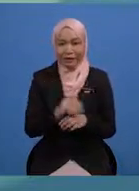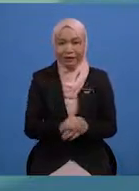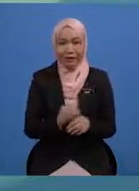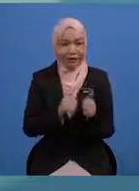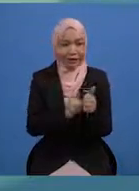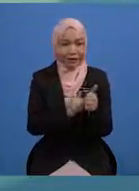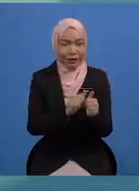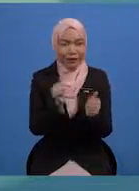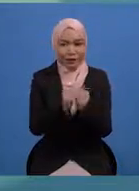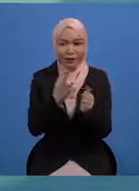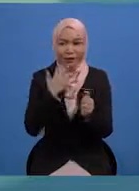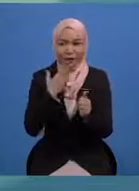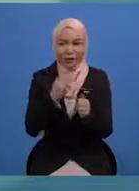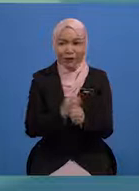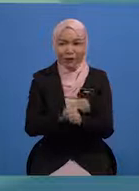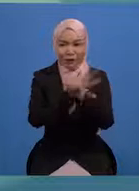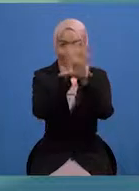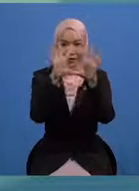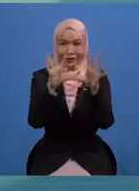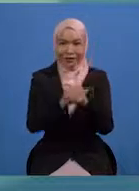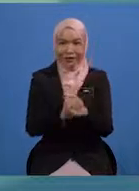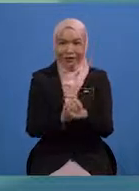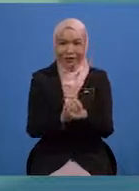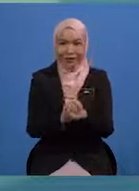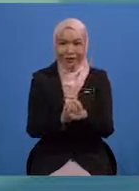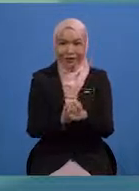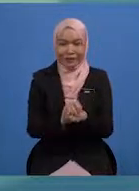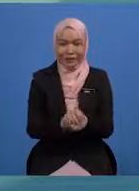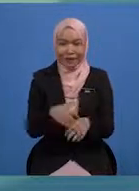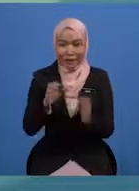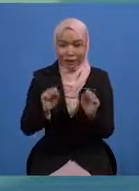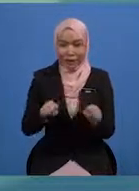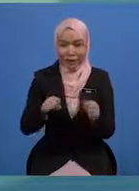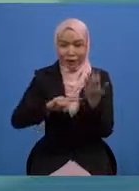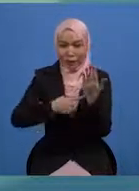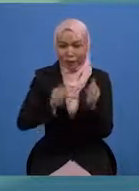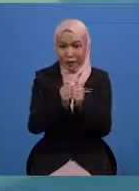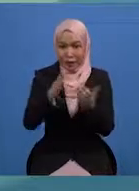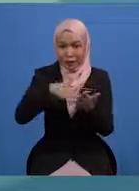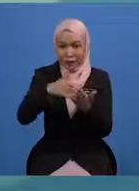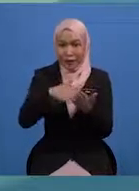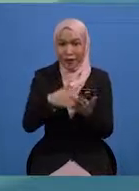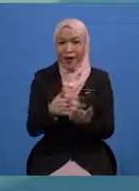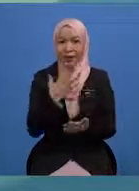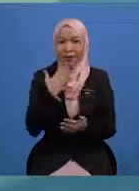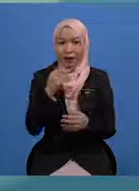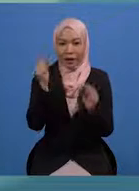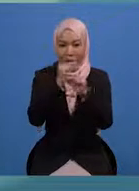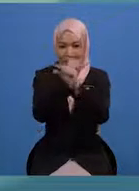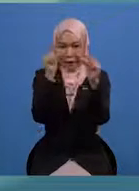Atau kita boleh dahului dengan sapuan warna gelap ke atas warna yang